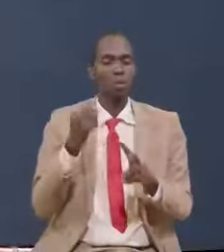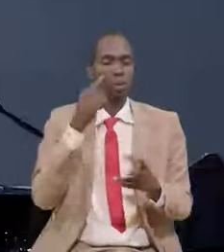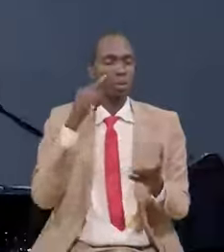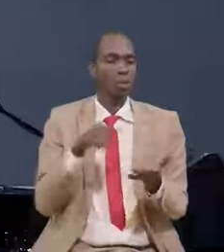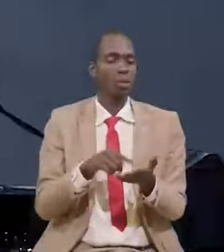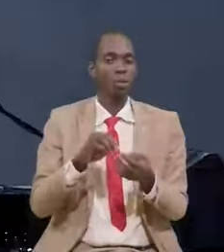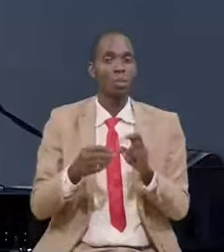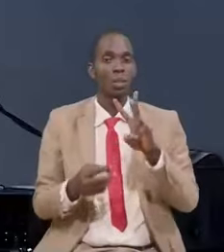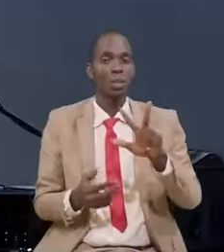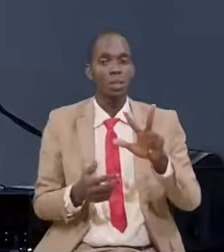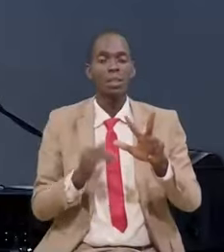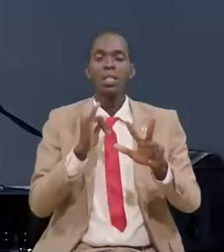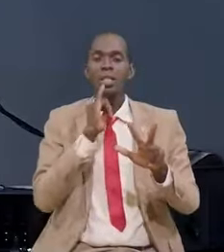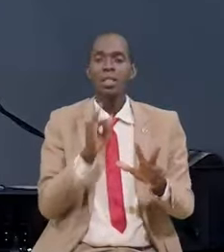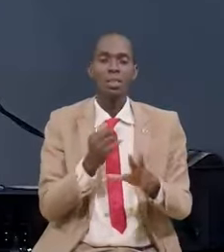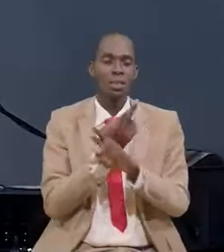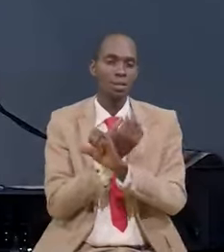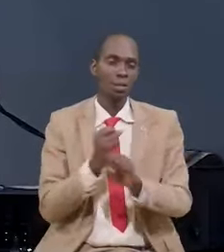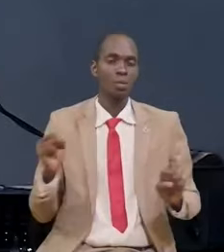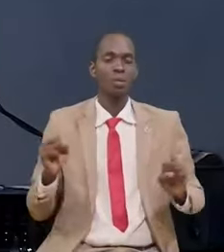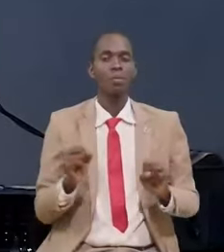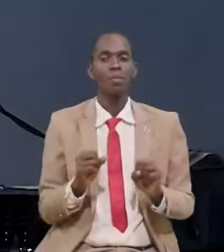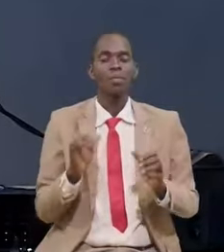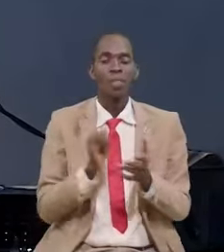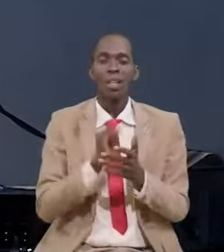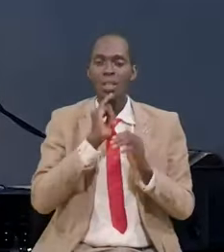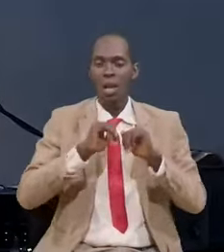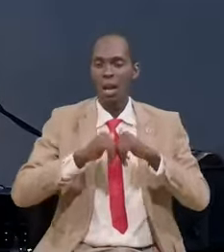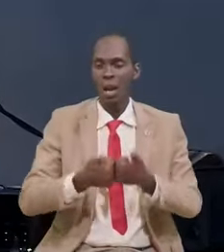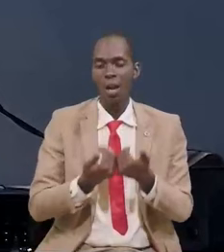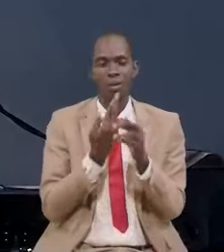Troisièmement, c'est la rédemption. C'est comme ça la rédemption vient.